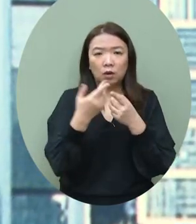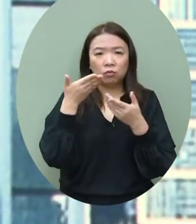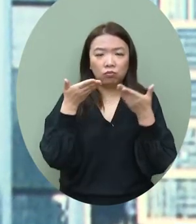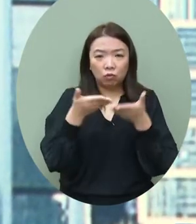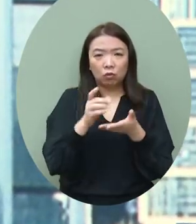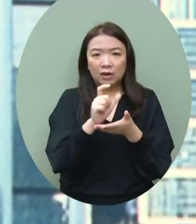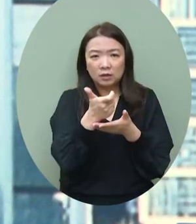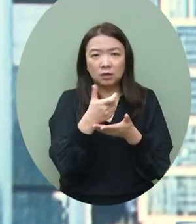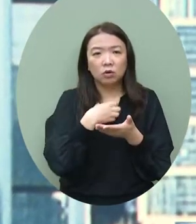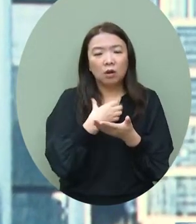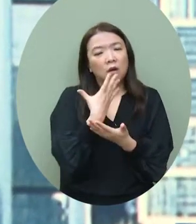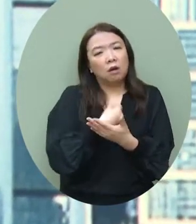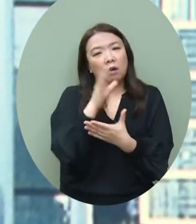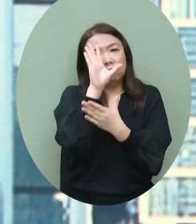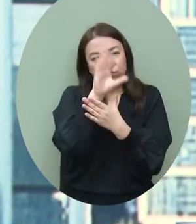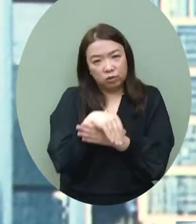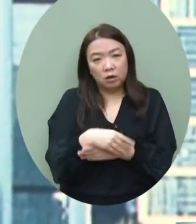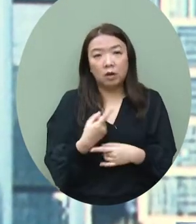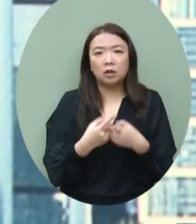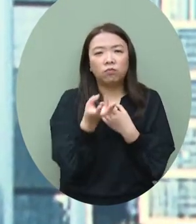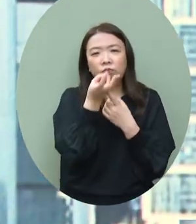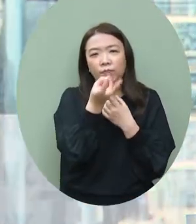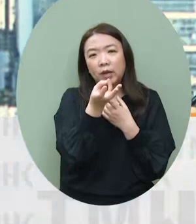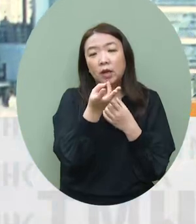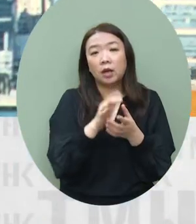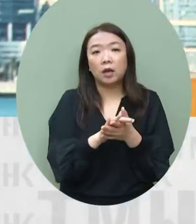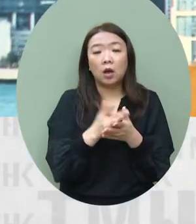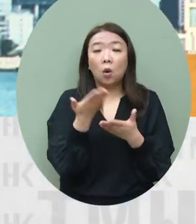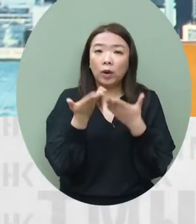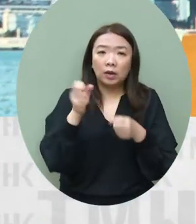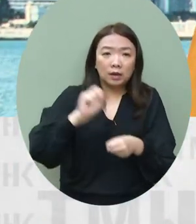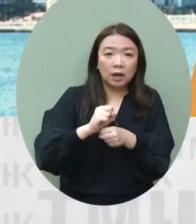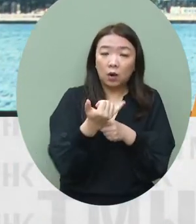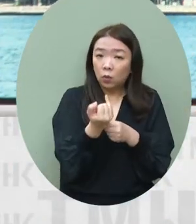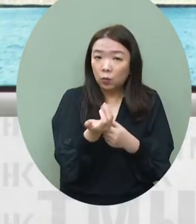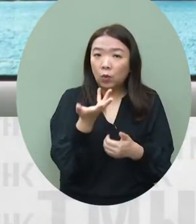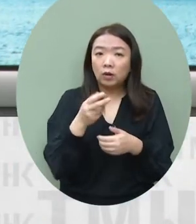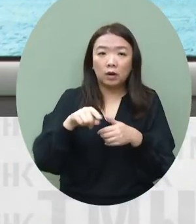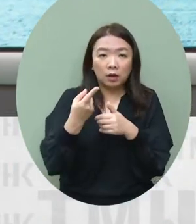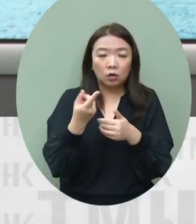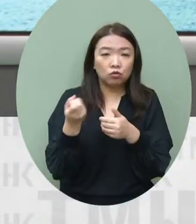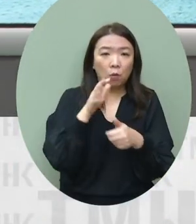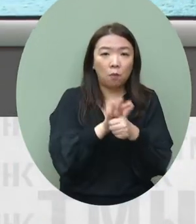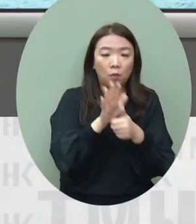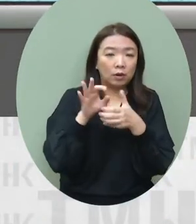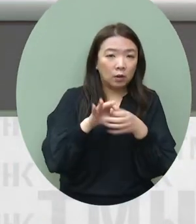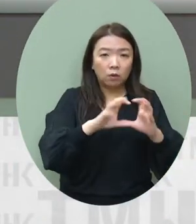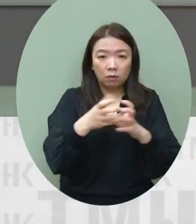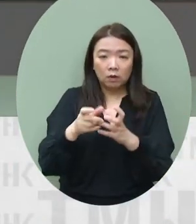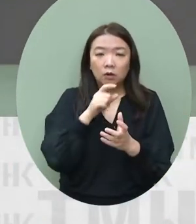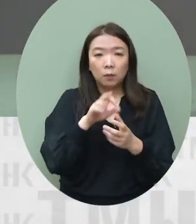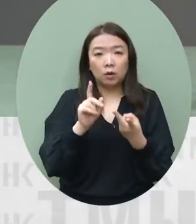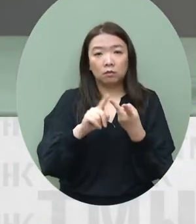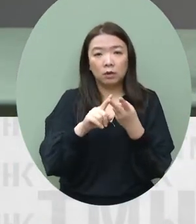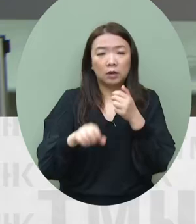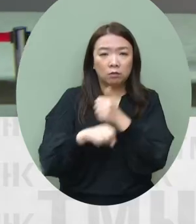感到失望啦，話少到可能圍唔到本啊。佢其實會唔會加碼咧，或者有其他措施去幫相關嘅行業咧？咁同埋咧，即係其實都有